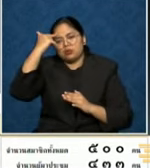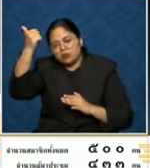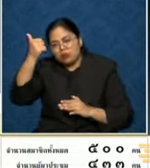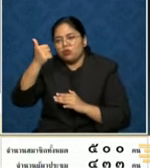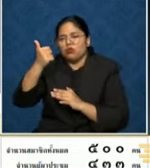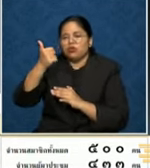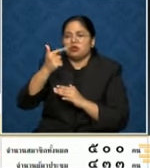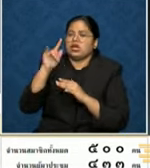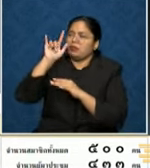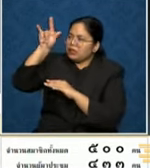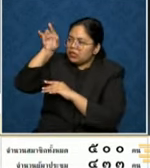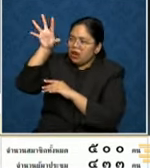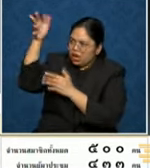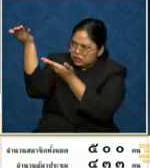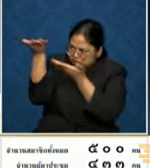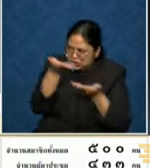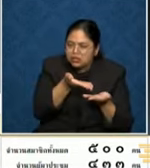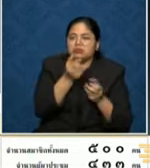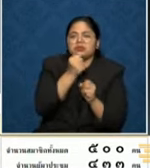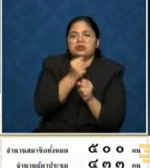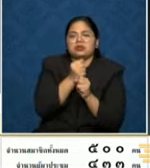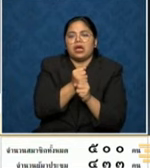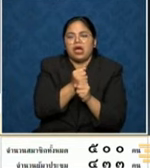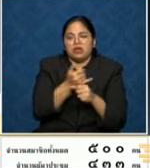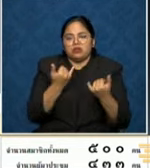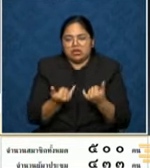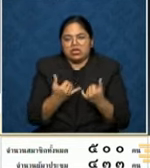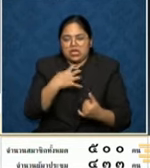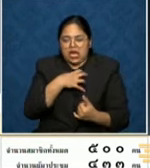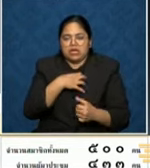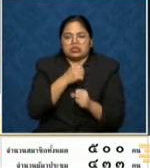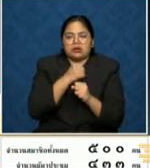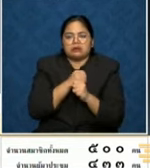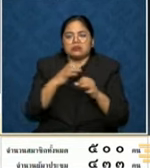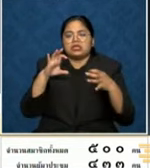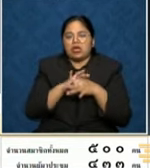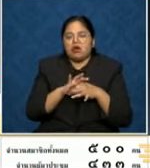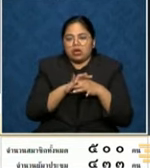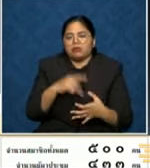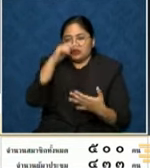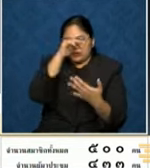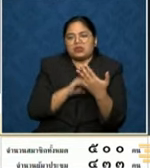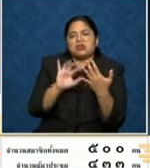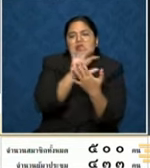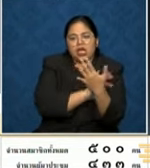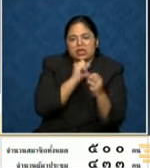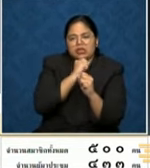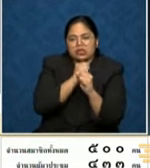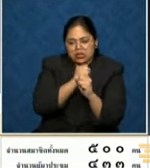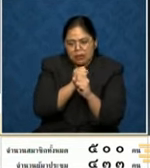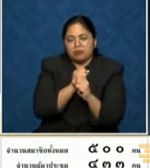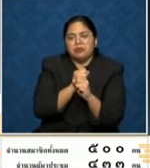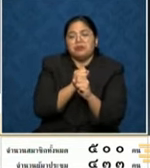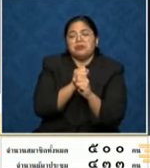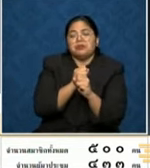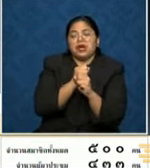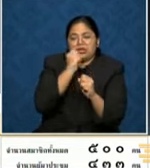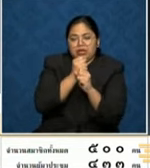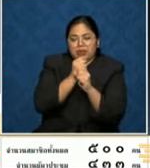ออย่างนี้ครับทำ work from Thailand to the whole world ครับเปิดทำ work from Thailand to the